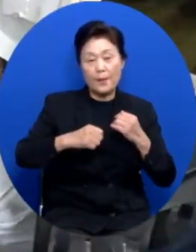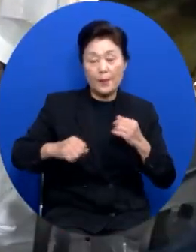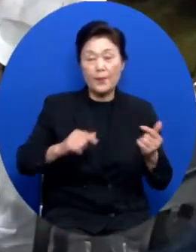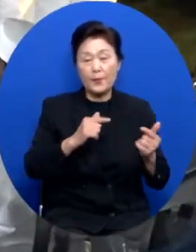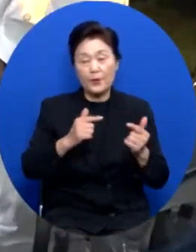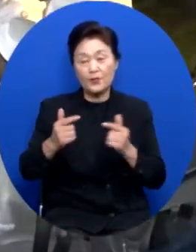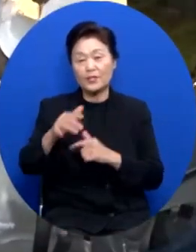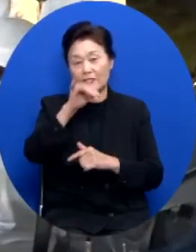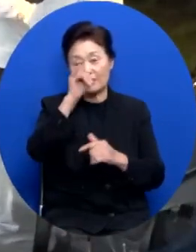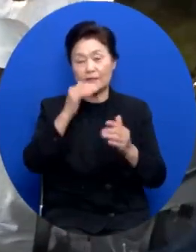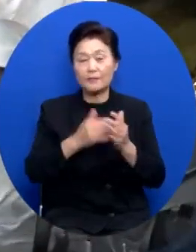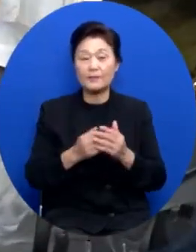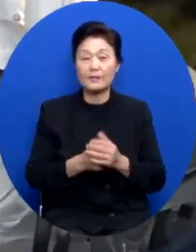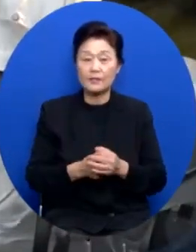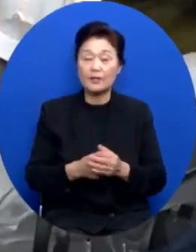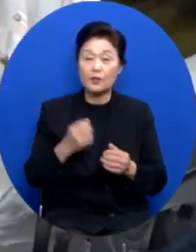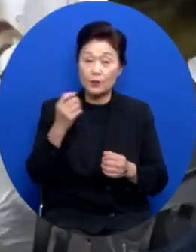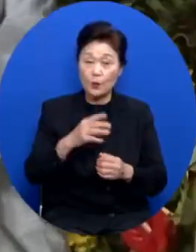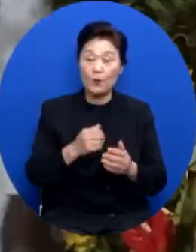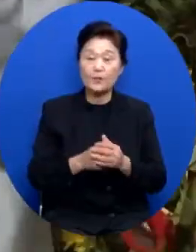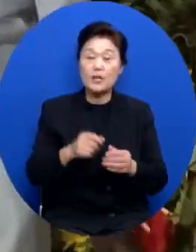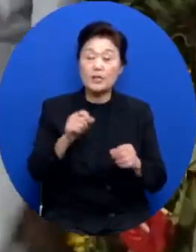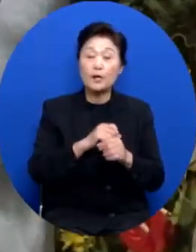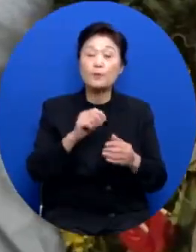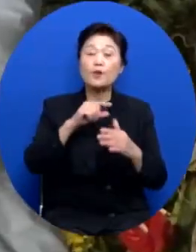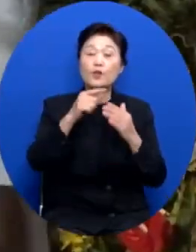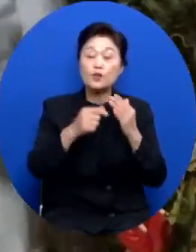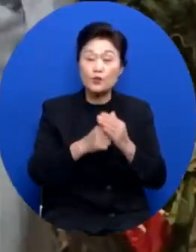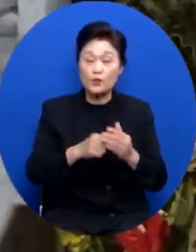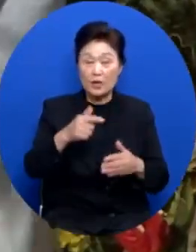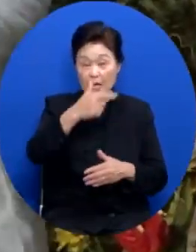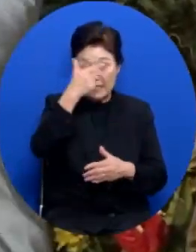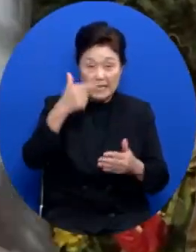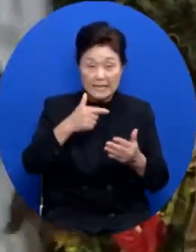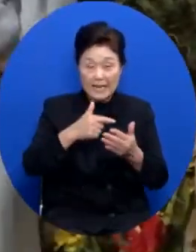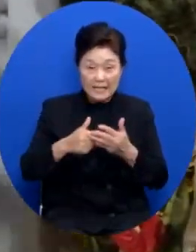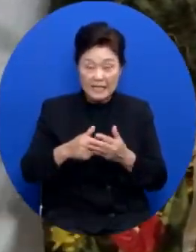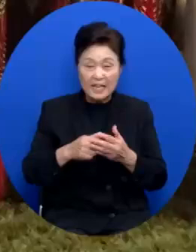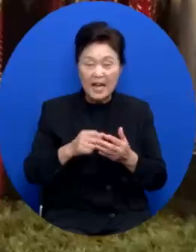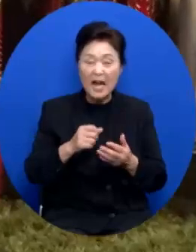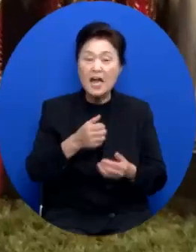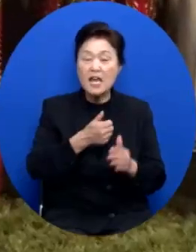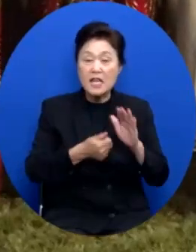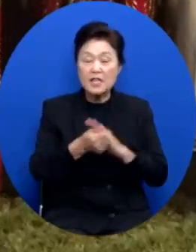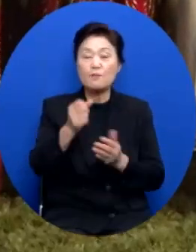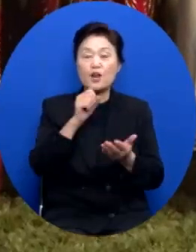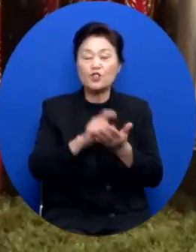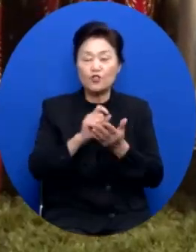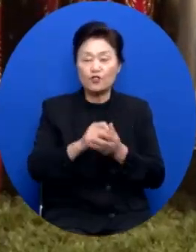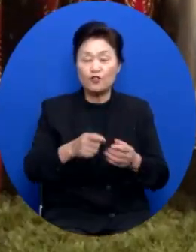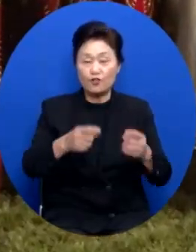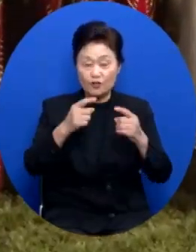공연이 펼쳐졌습니다. 한편 특별 순서로 탄자니아 호프컵 2024 참가팀